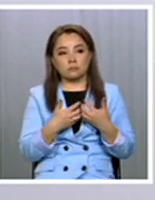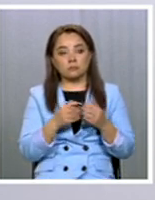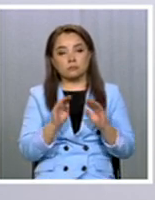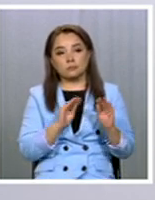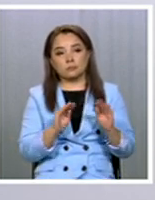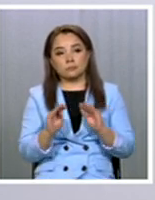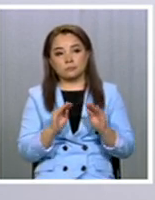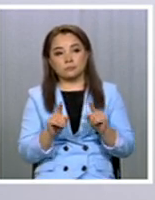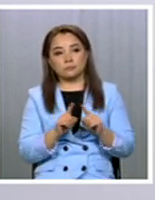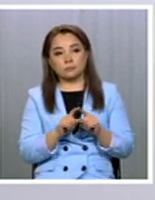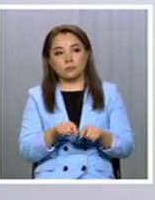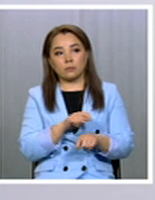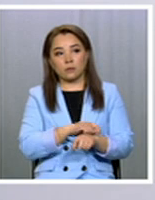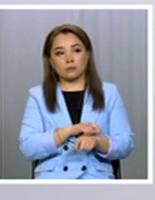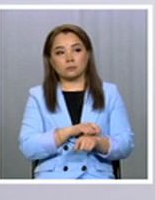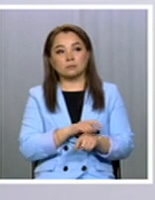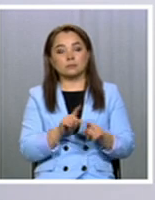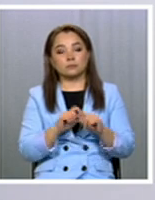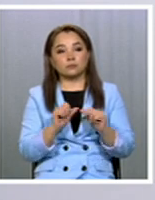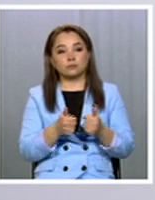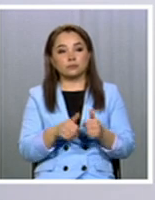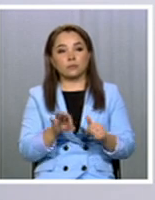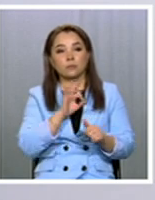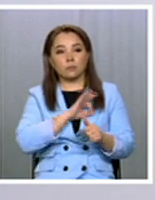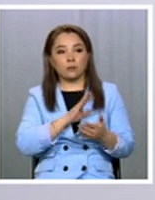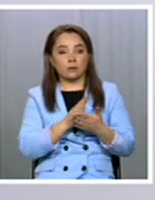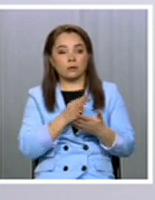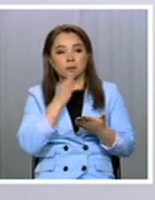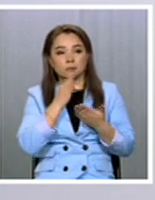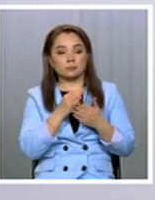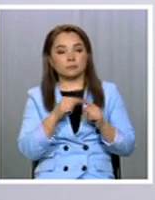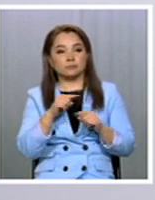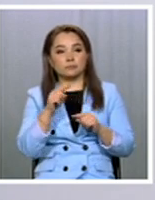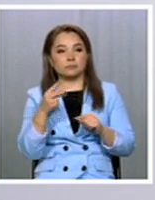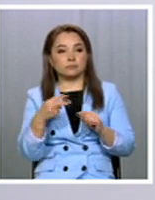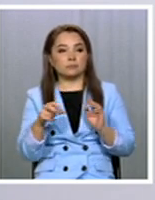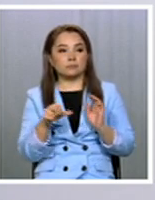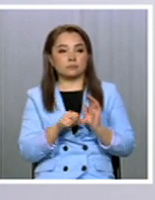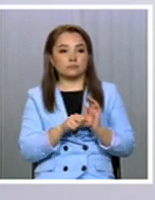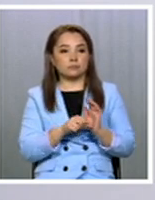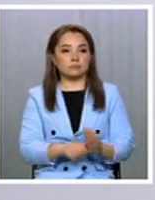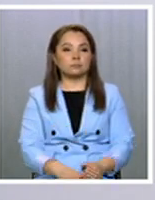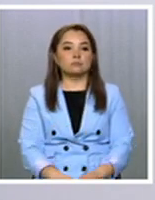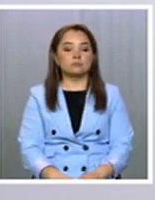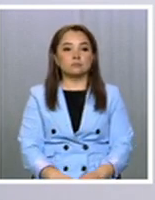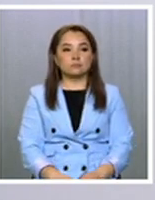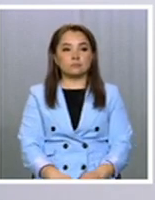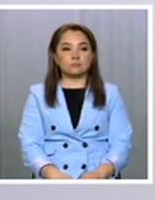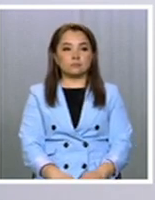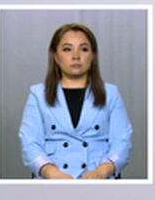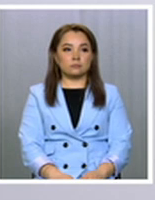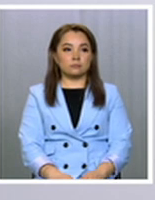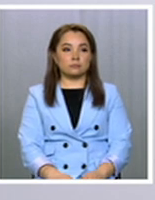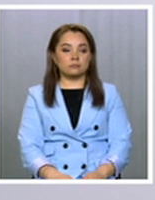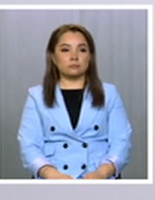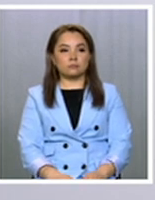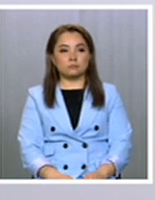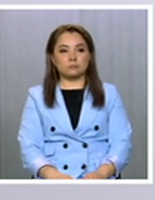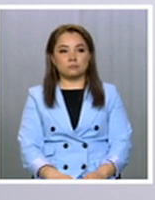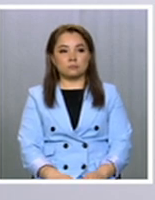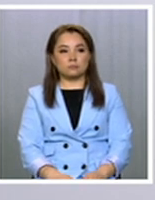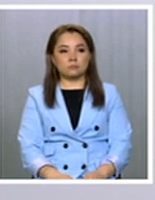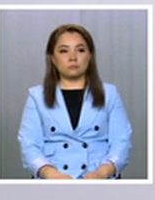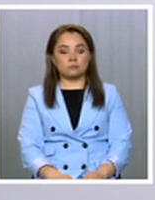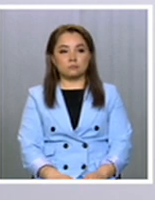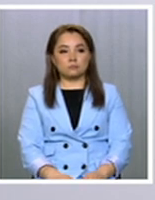қабырғасының ұзындығын есептейміз, формуланы қолданамыз. Мына жердегі А нүктесінің координаттары бізде x1, y1, С